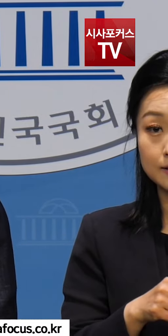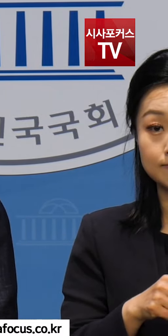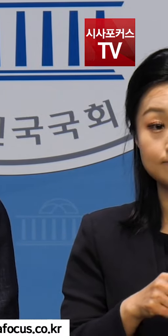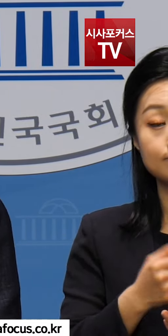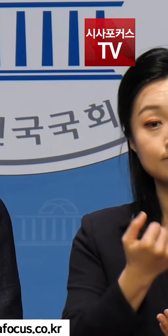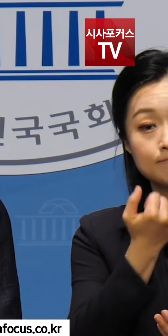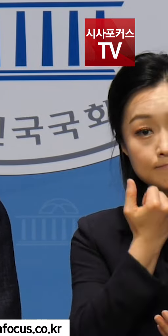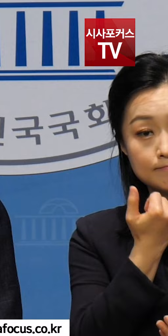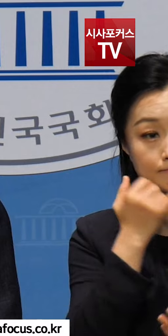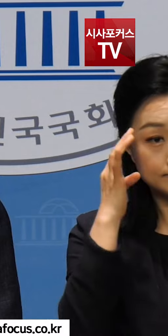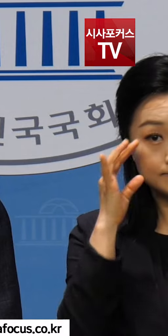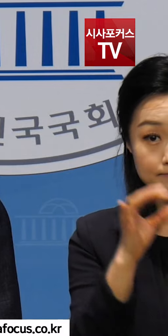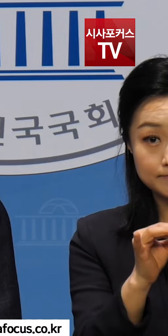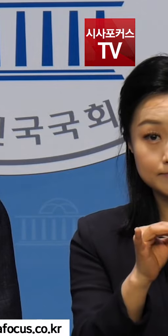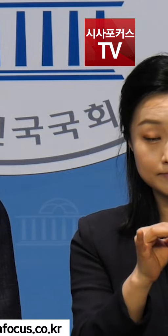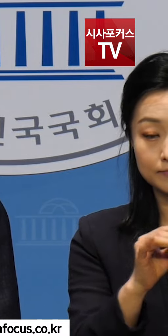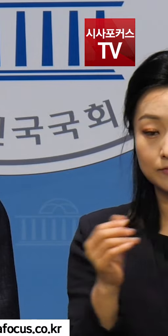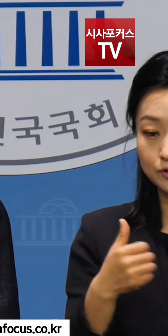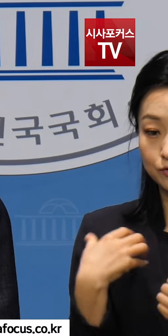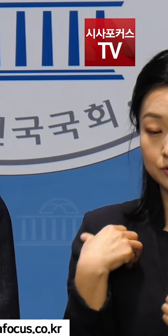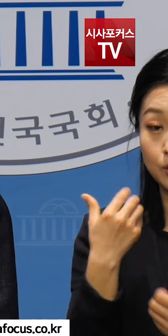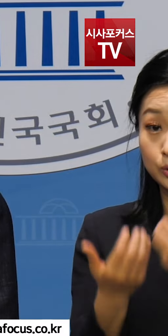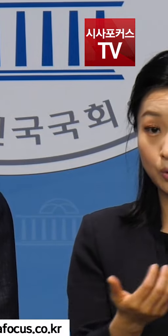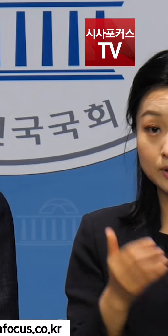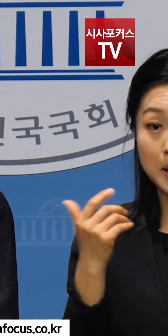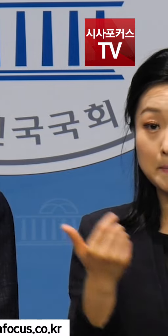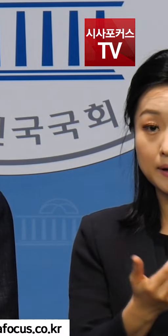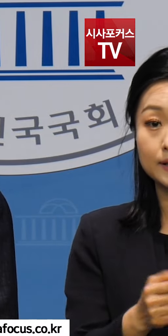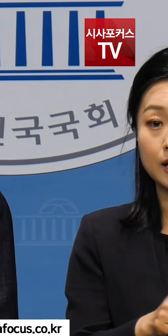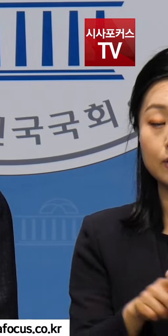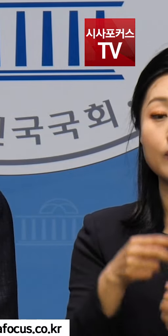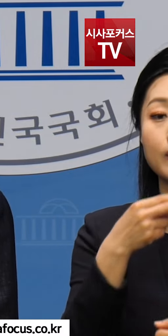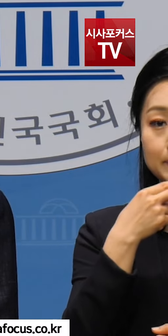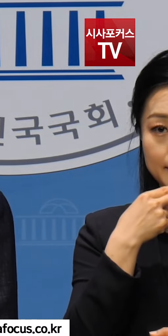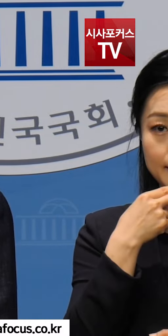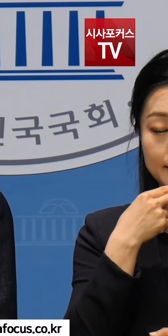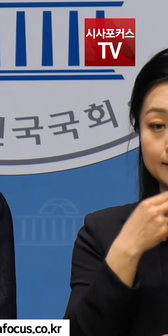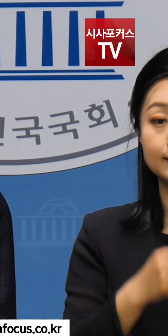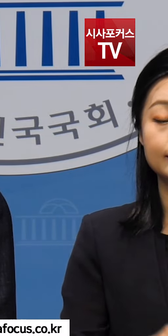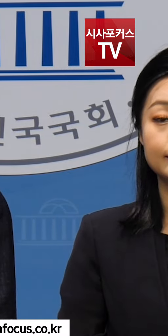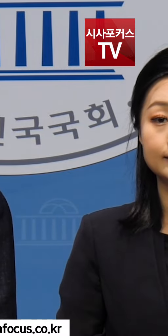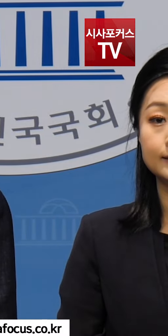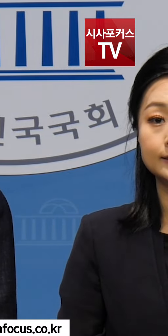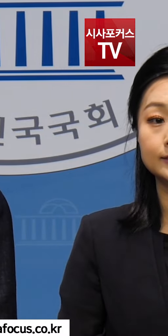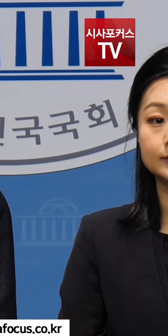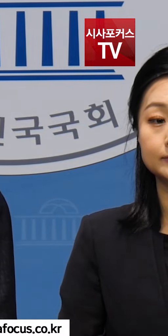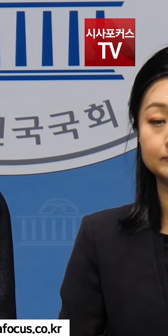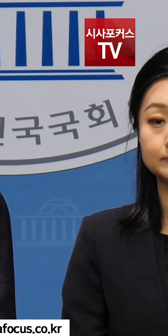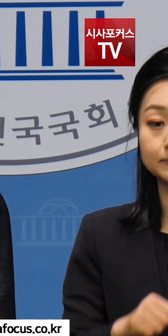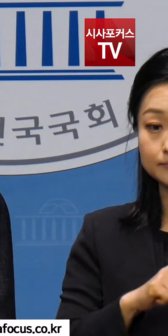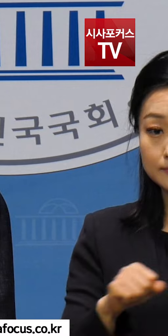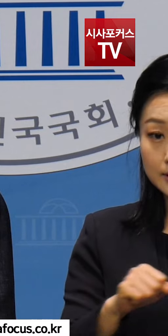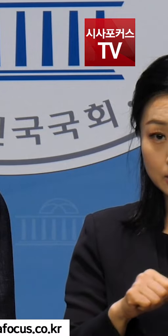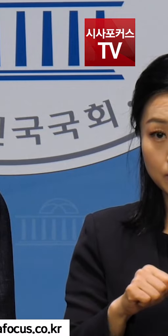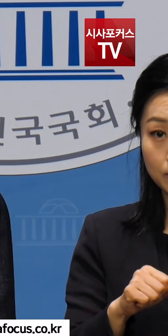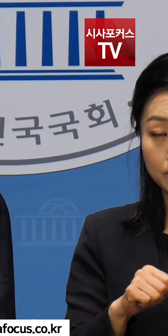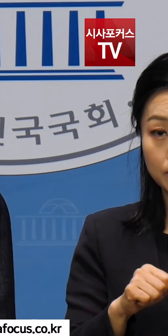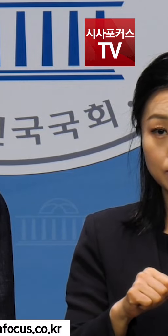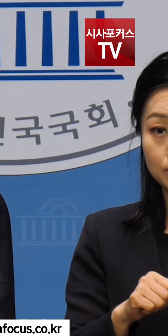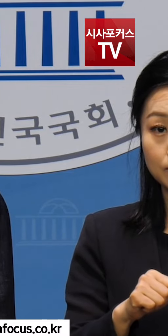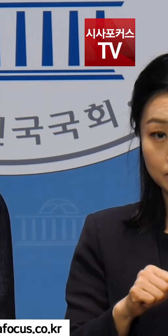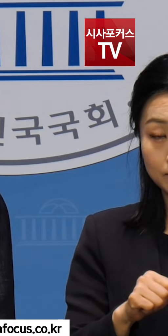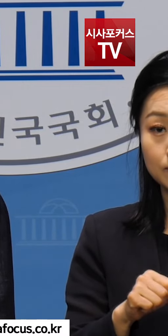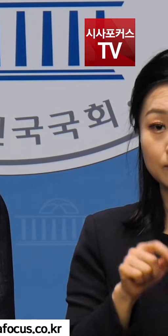한 대표가 국정조사를 반대할 리 없다고 우리는 확신한다. 행동은 말보다 더